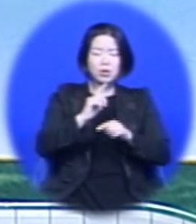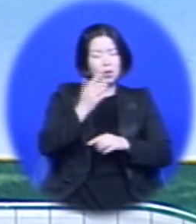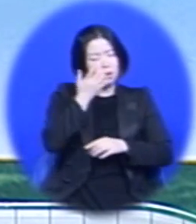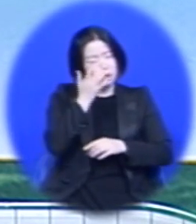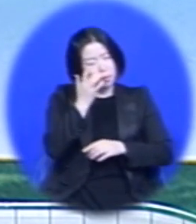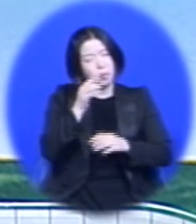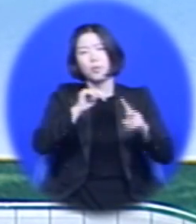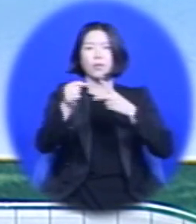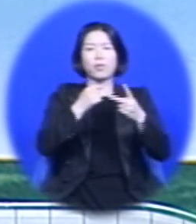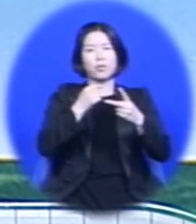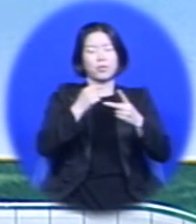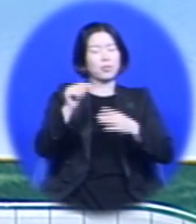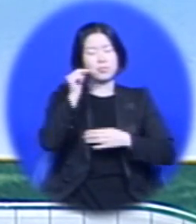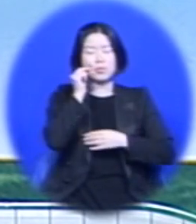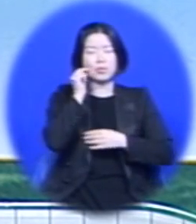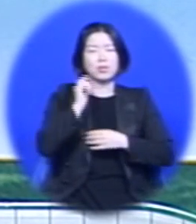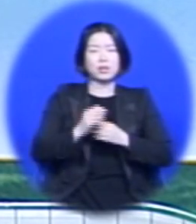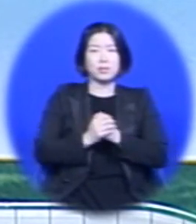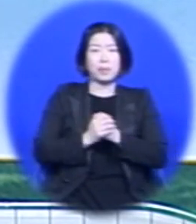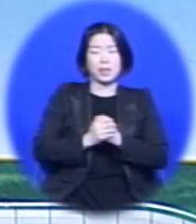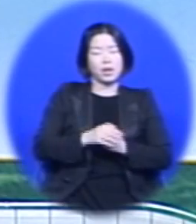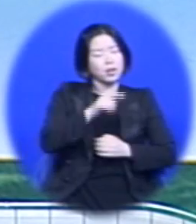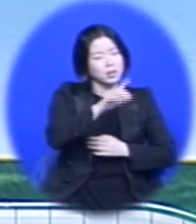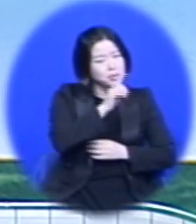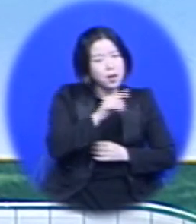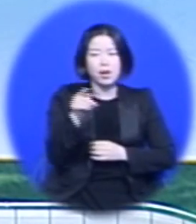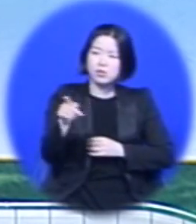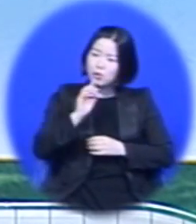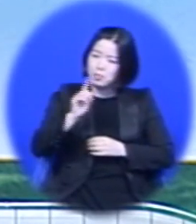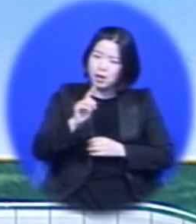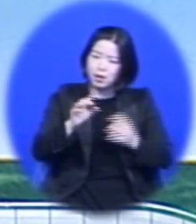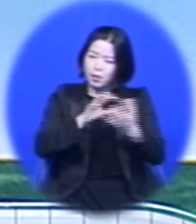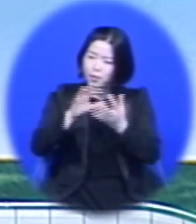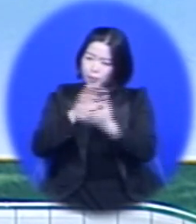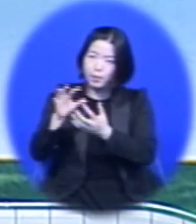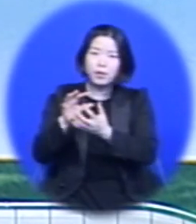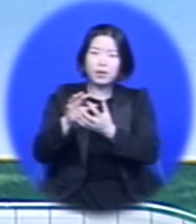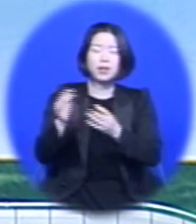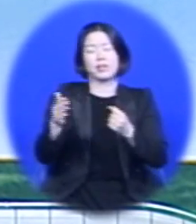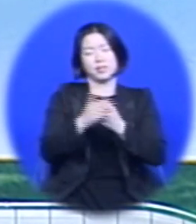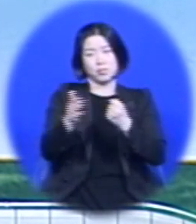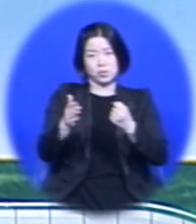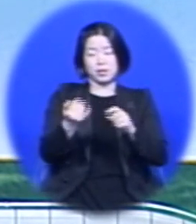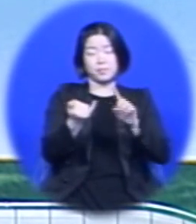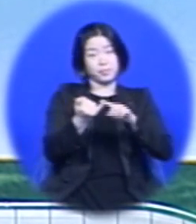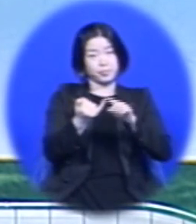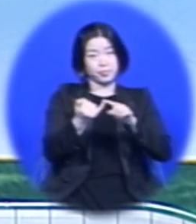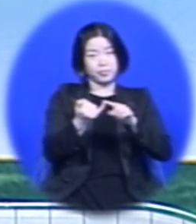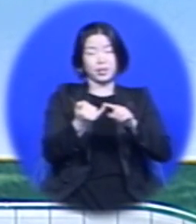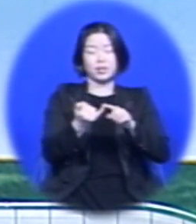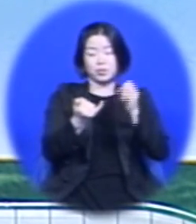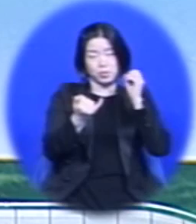했는데도 종잡을 수가 없어요. 이 이야기했다가 저 이야기했다가. 그래서 플로이드 맥클랑 선교사님이